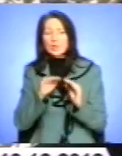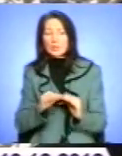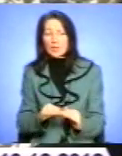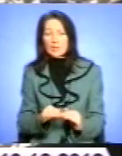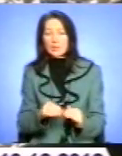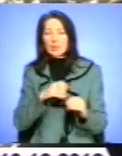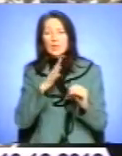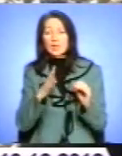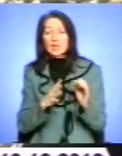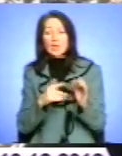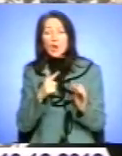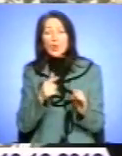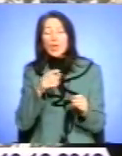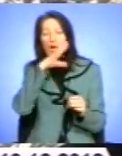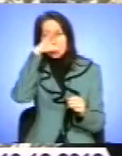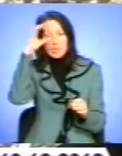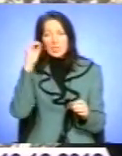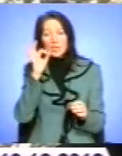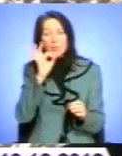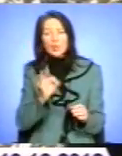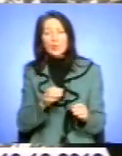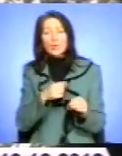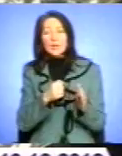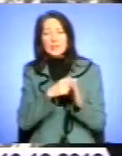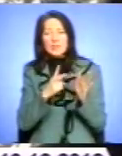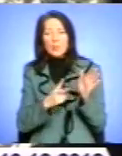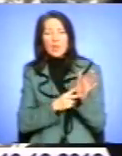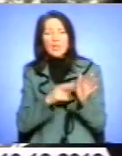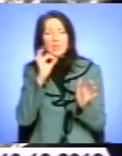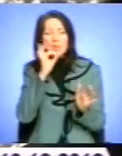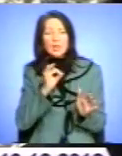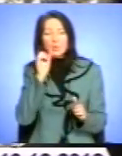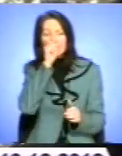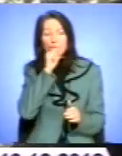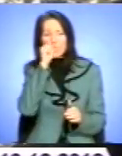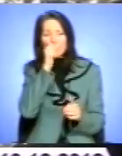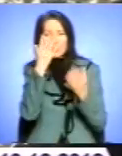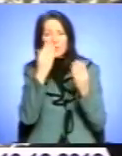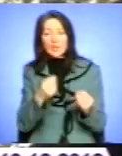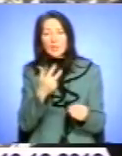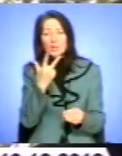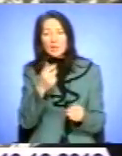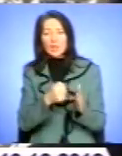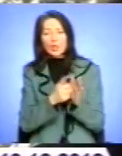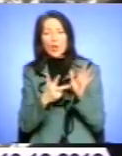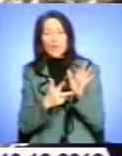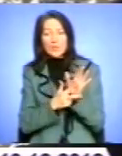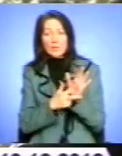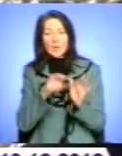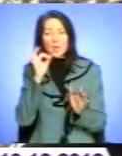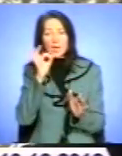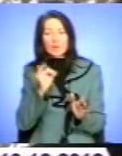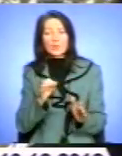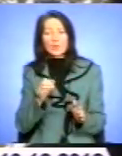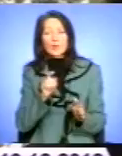нічні температури в межах до 17 градусів морозу, денні будуть в межах від 3 до 8 градусів морозу.